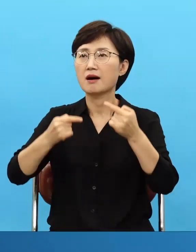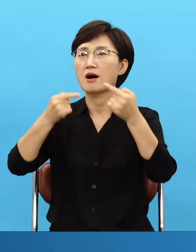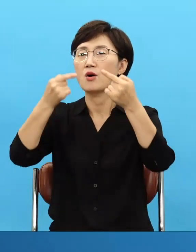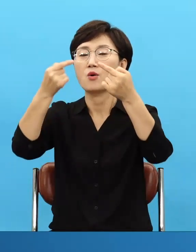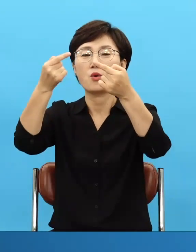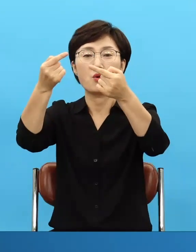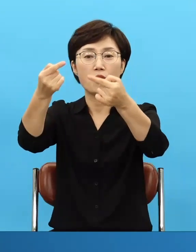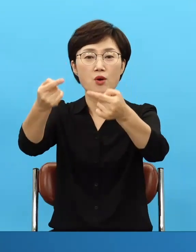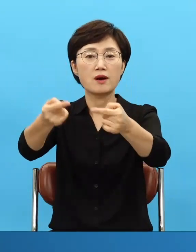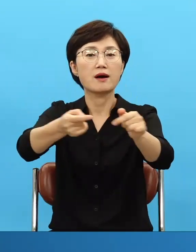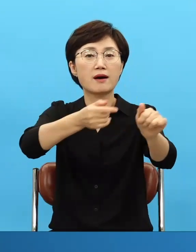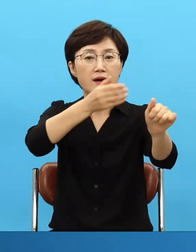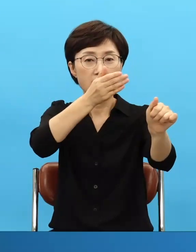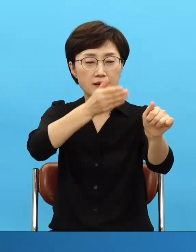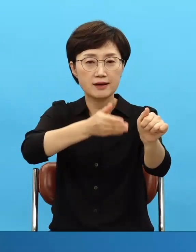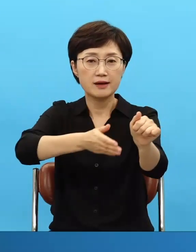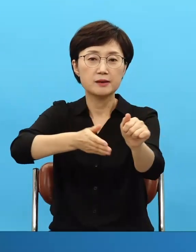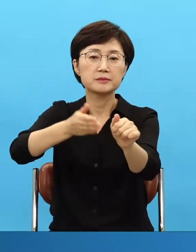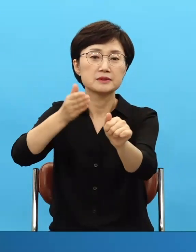다